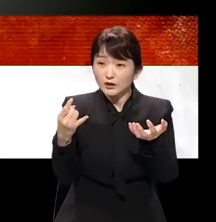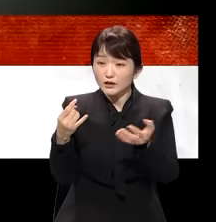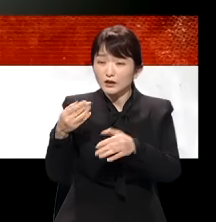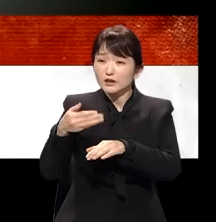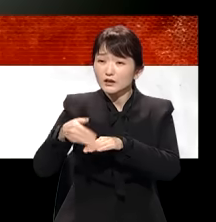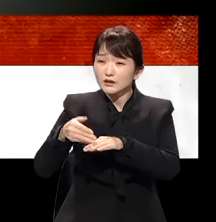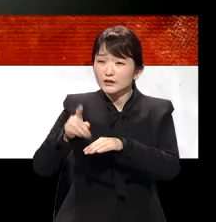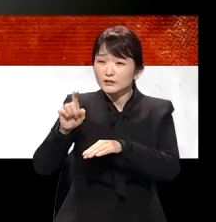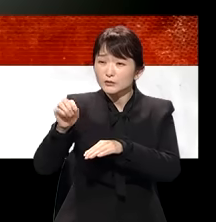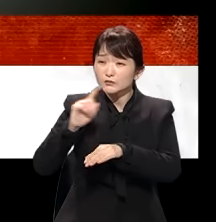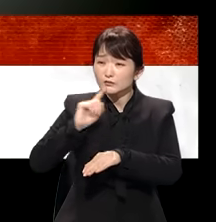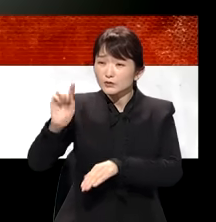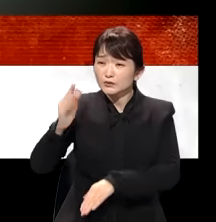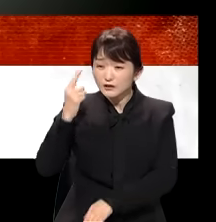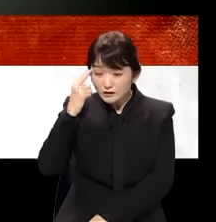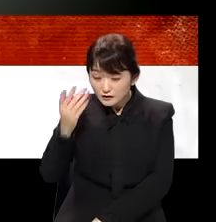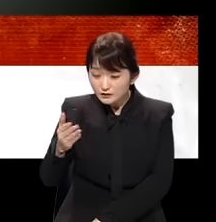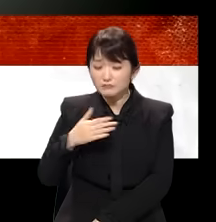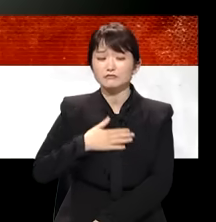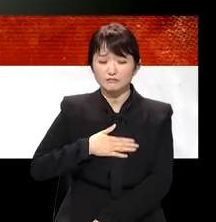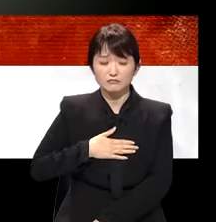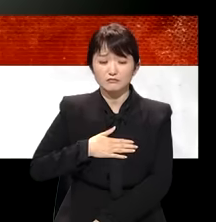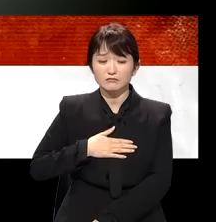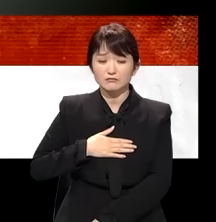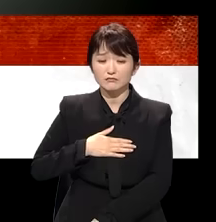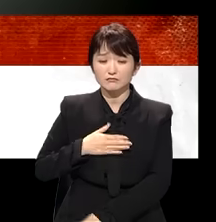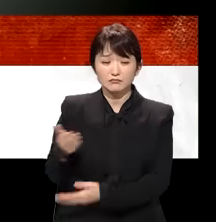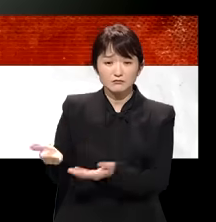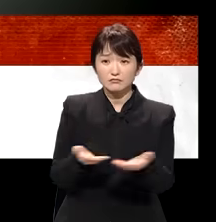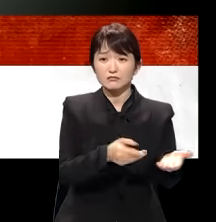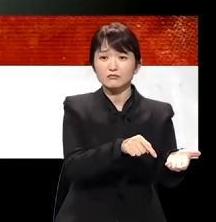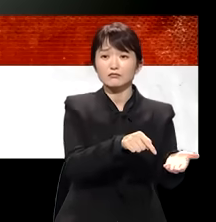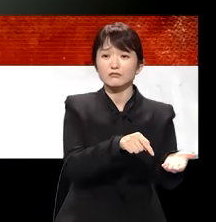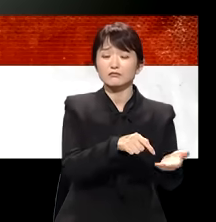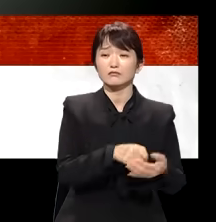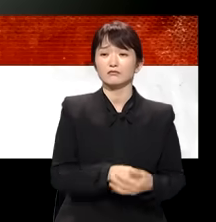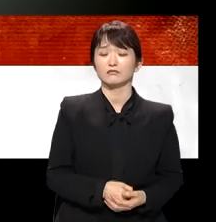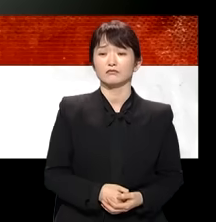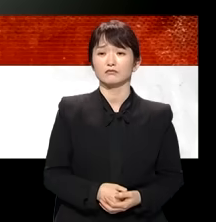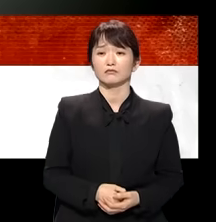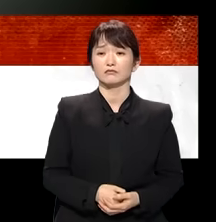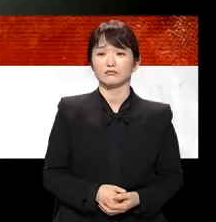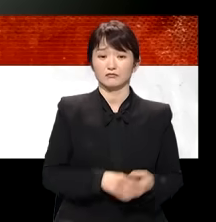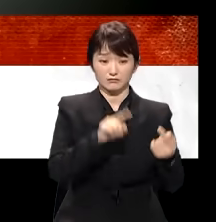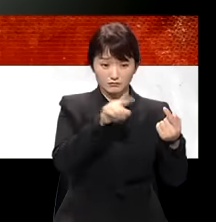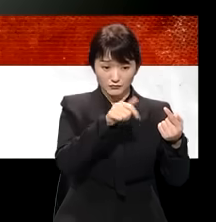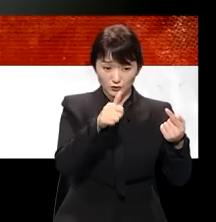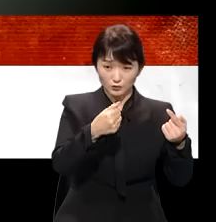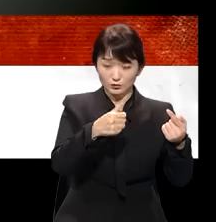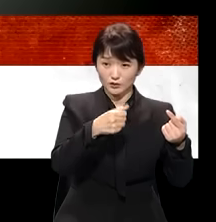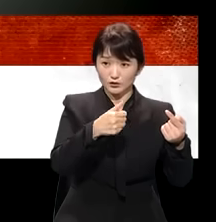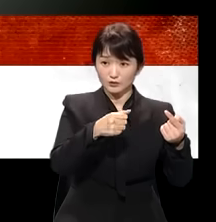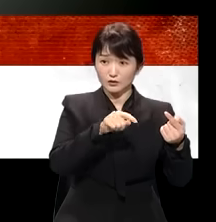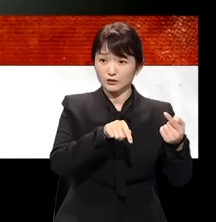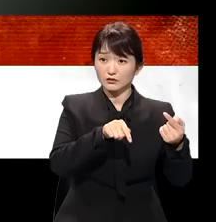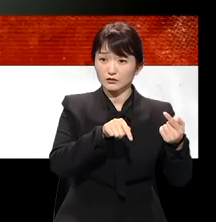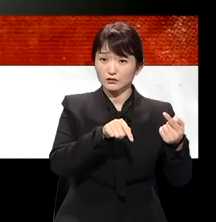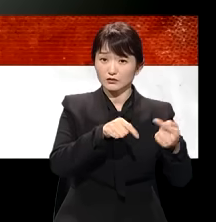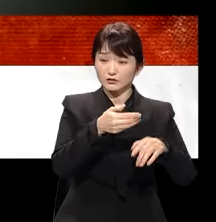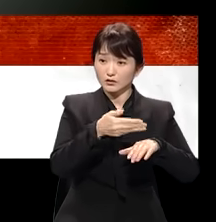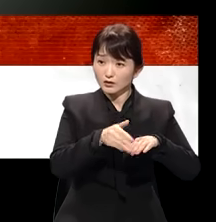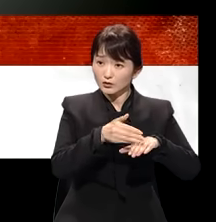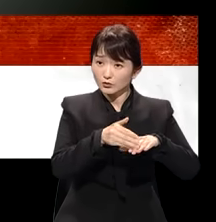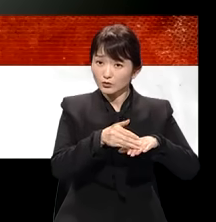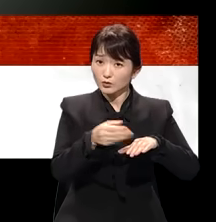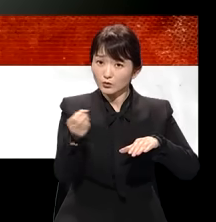되겠나 그 알았다고 주겠다 준 거예요 그게 무슨예요 저희가 1인당 5만 원짜리 메뉴는네